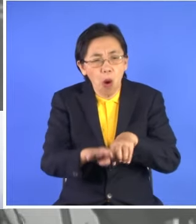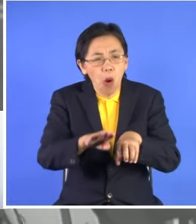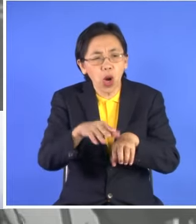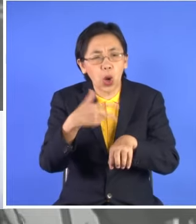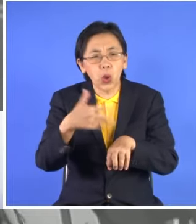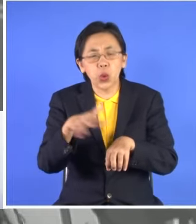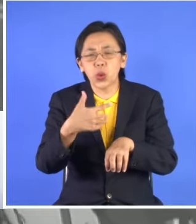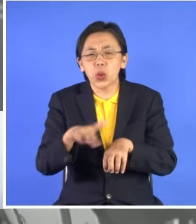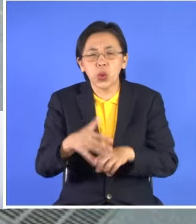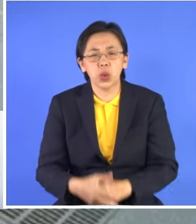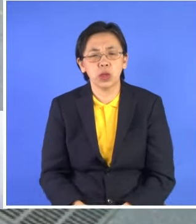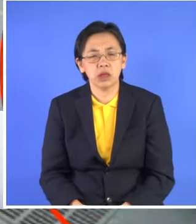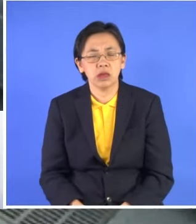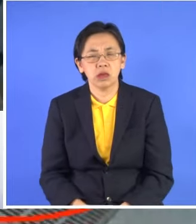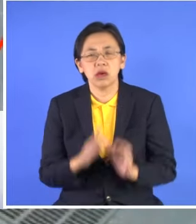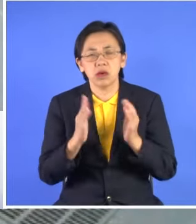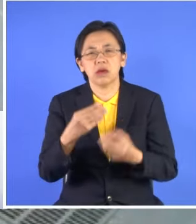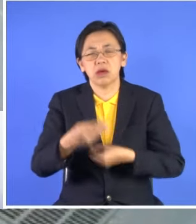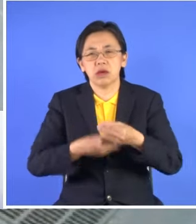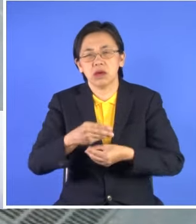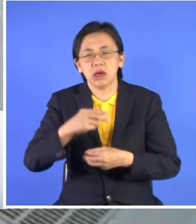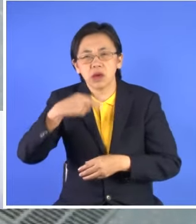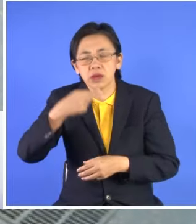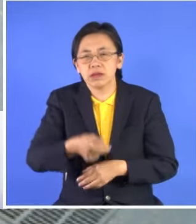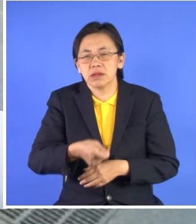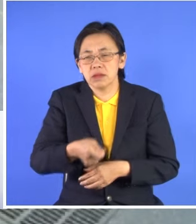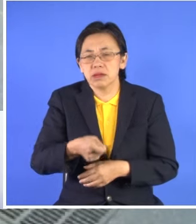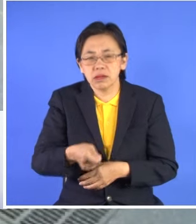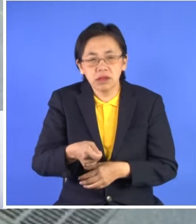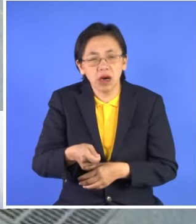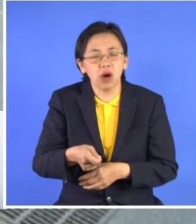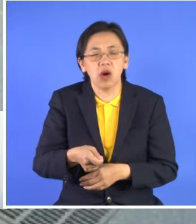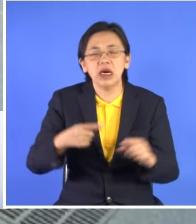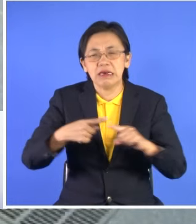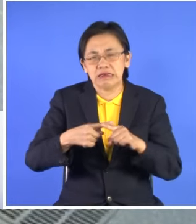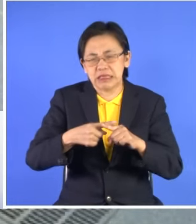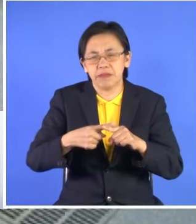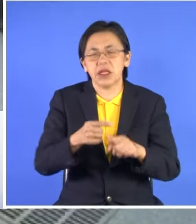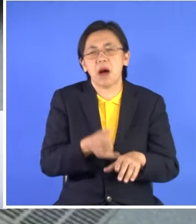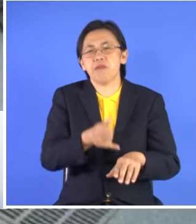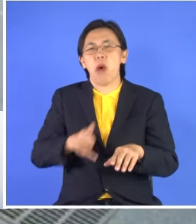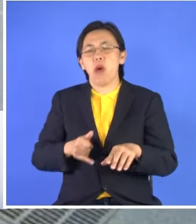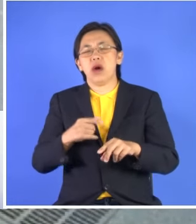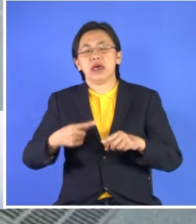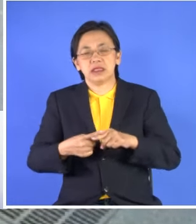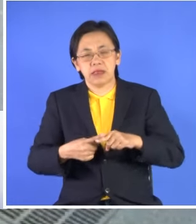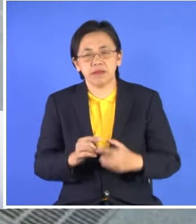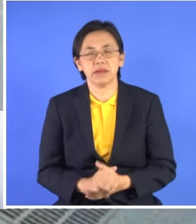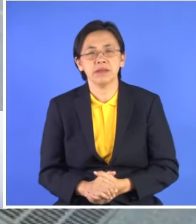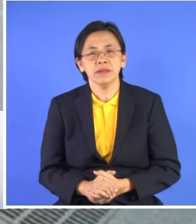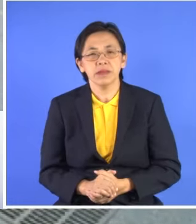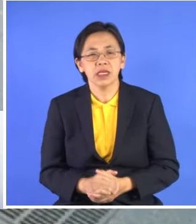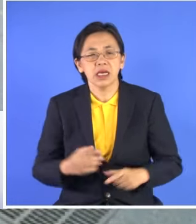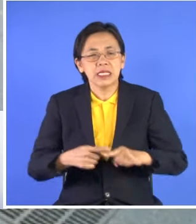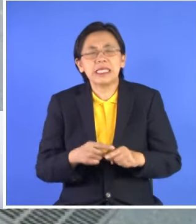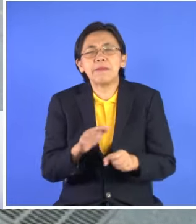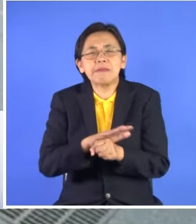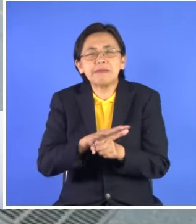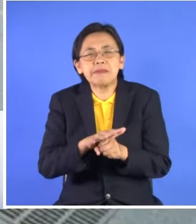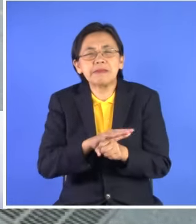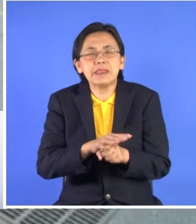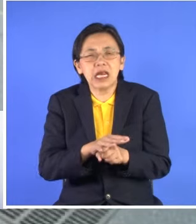อื้อหือพ่อค้าที่เขาขายอยู่ตรงนั้นเนี่ยบาดเจ็บนะคะแต่ไม่ได้เป็นอะไรหนักมาก